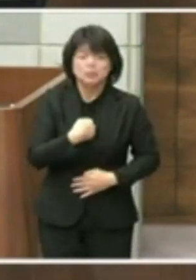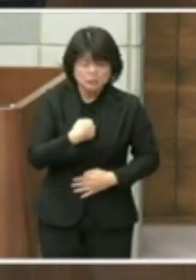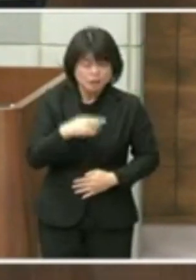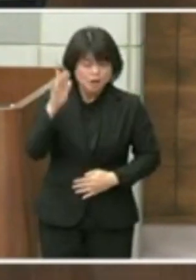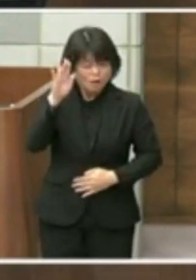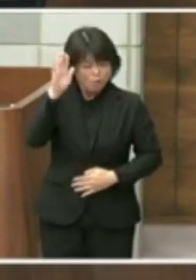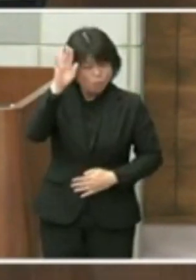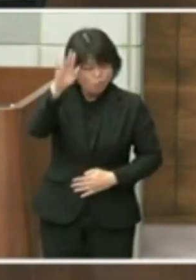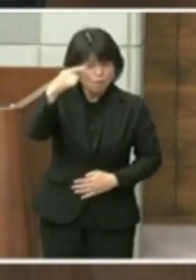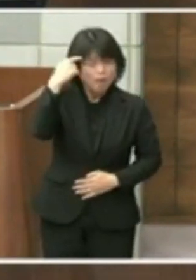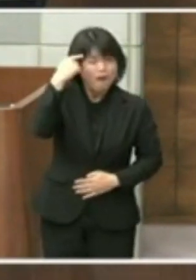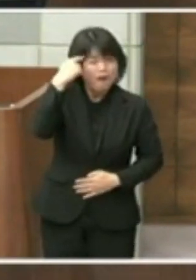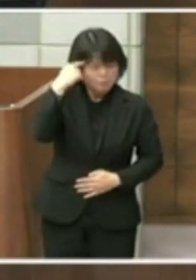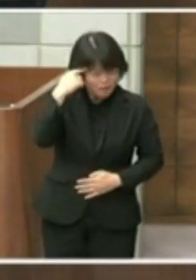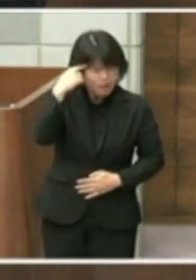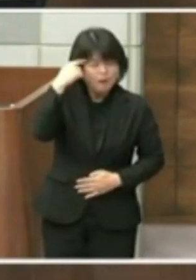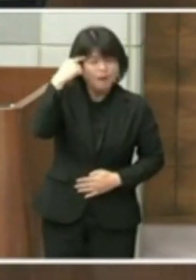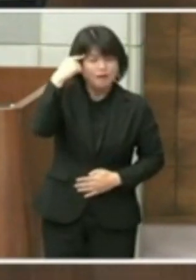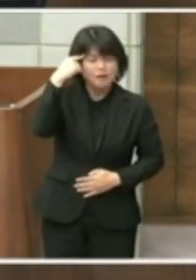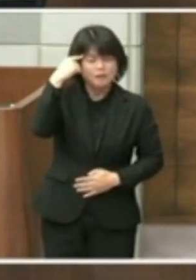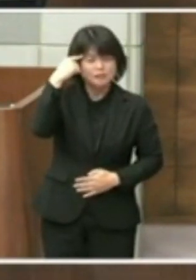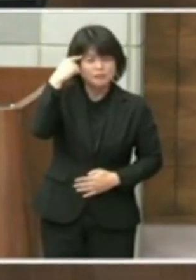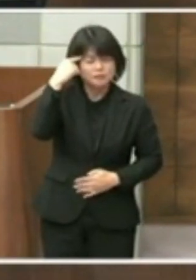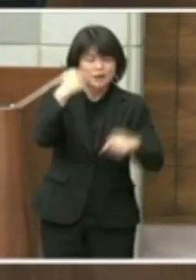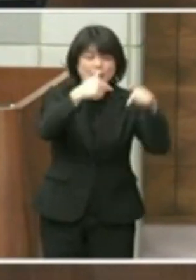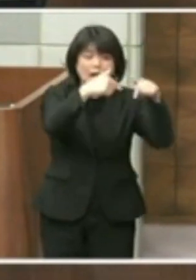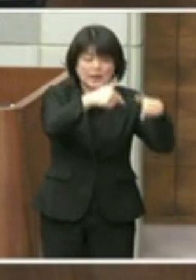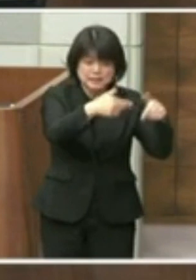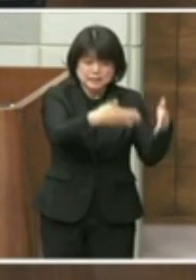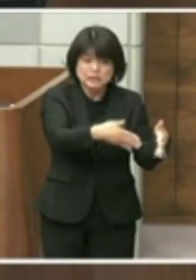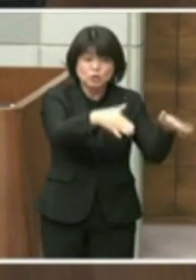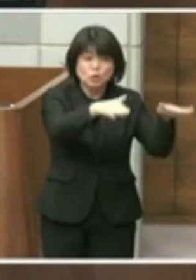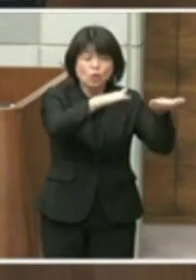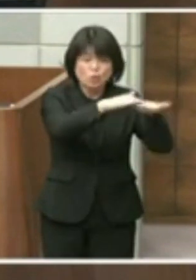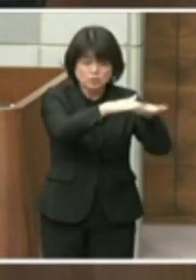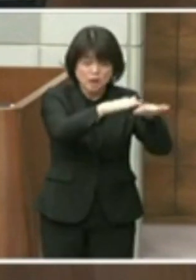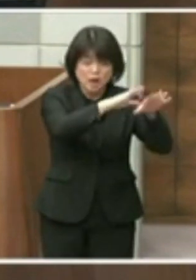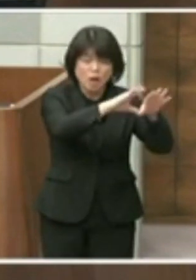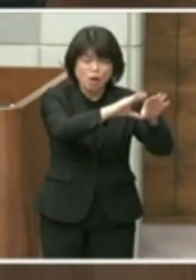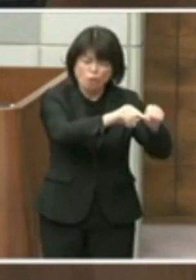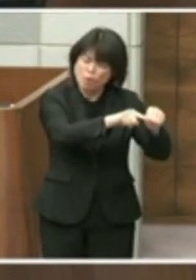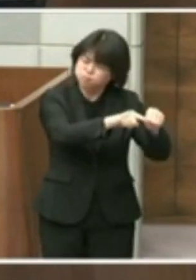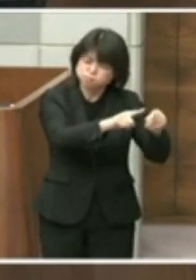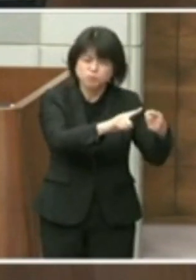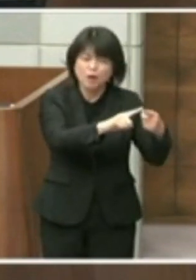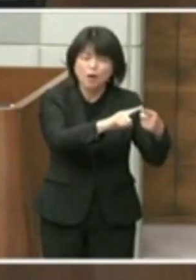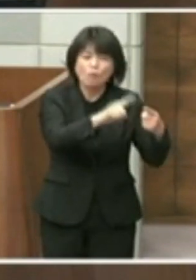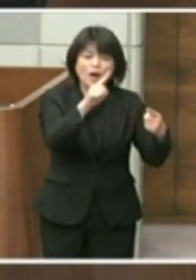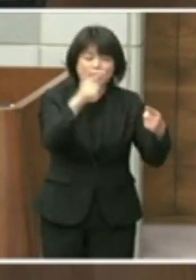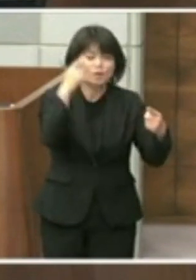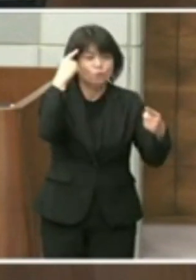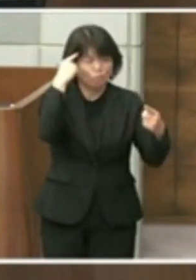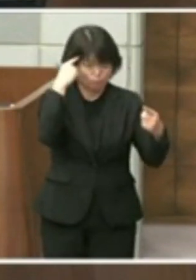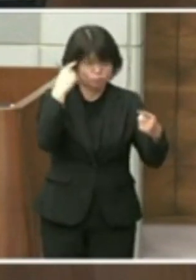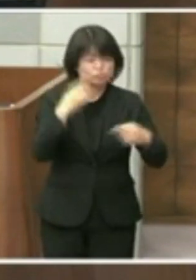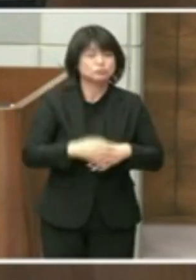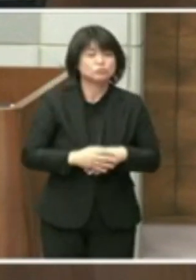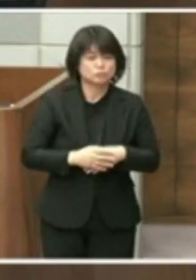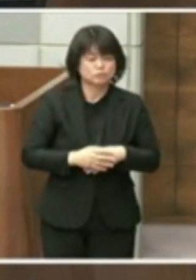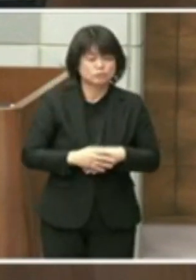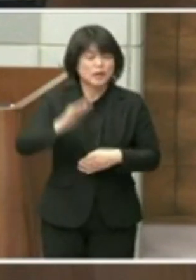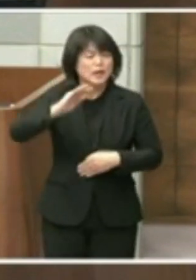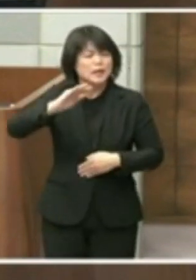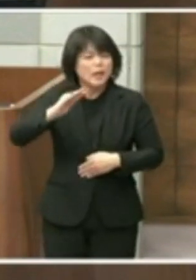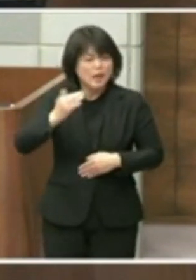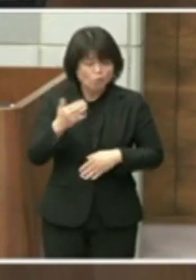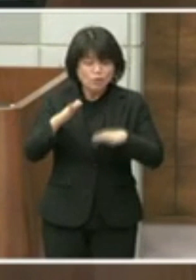今後のことも考えるなら西庁舎跡地は不適当と考えますが、かといって